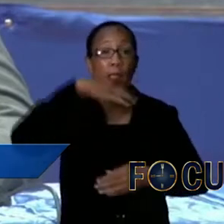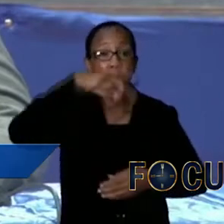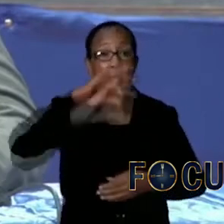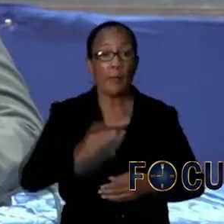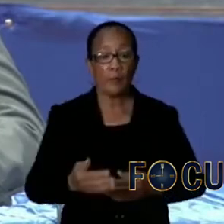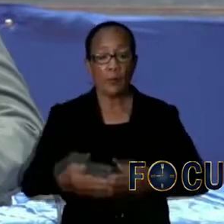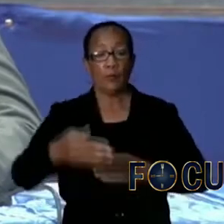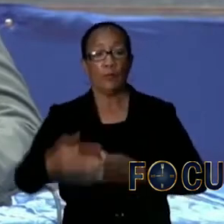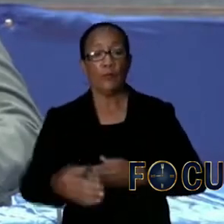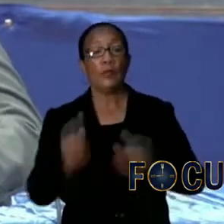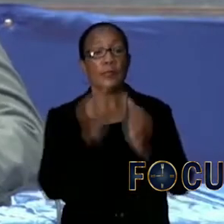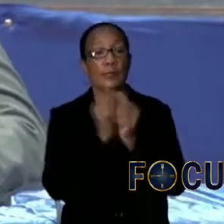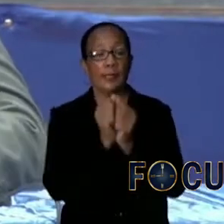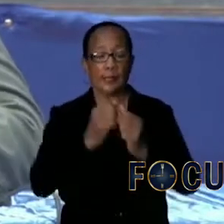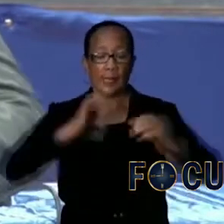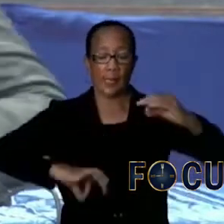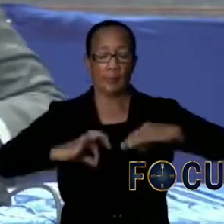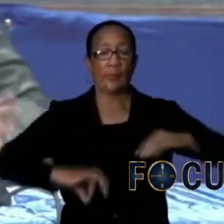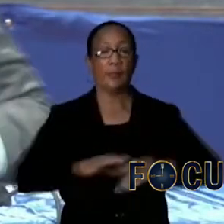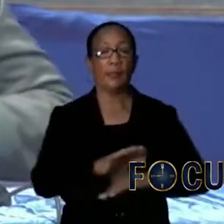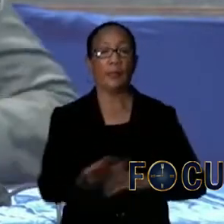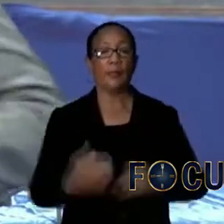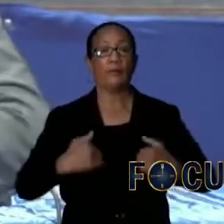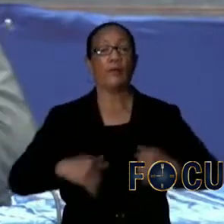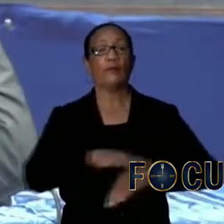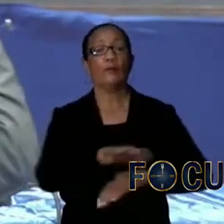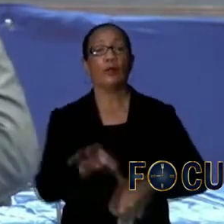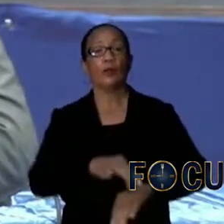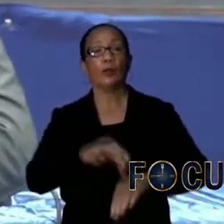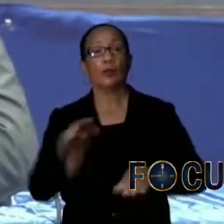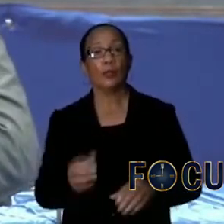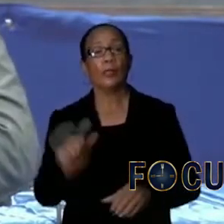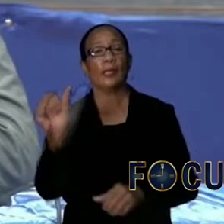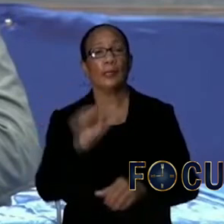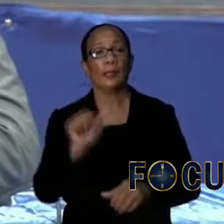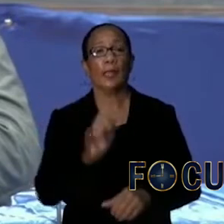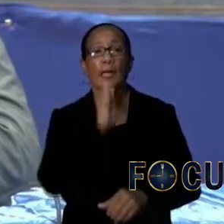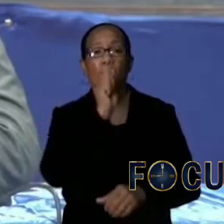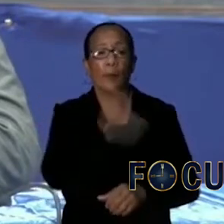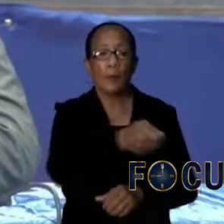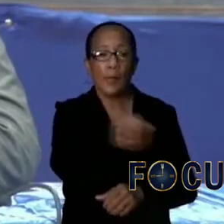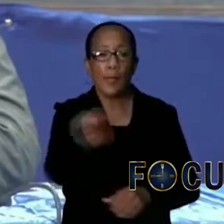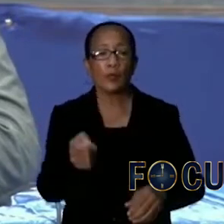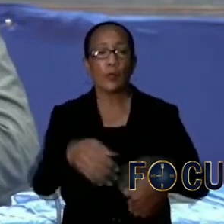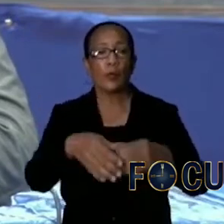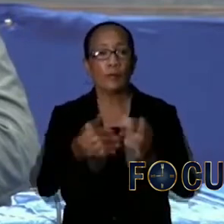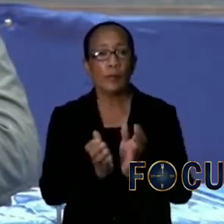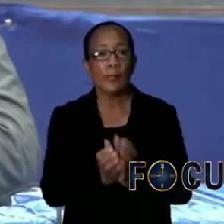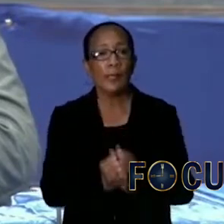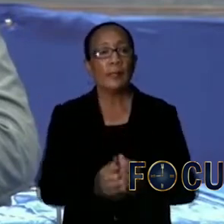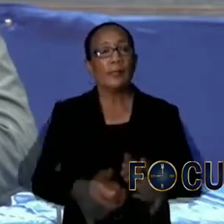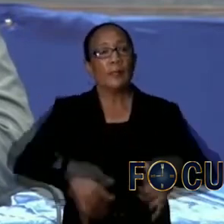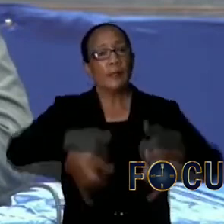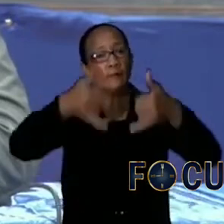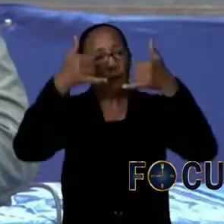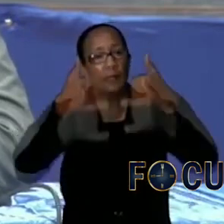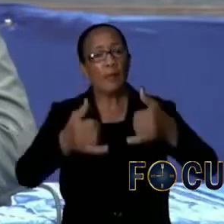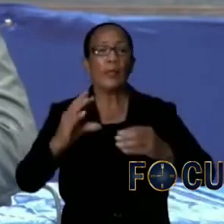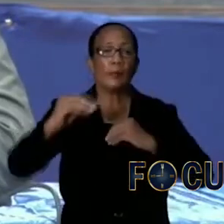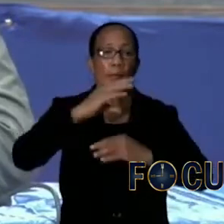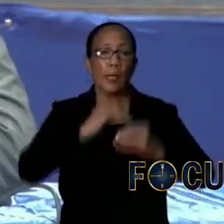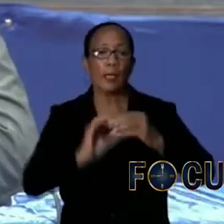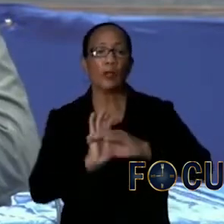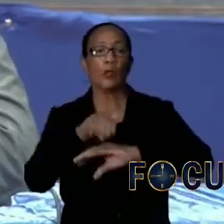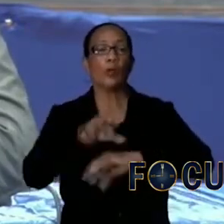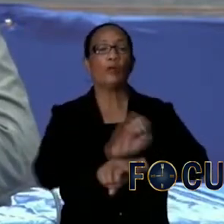zaterdag zal het ministerie van Volksgezondheid in een aparte persconferentie ook een beetje de focus op COVID-19 leggen en ook de maatregelen.